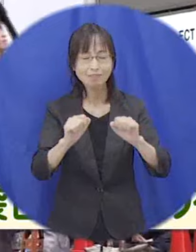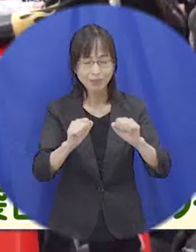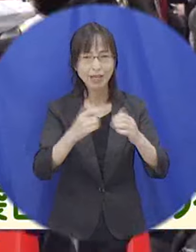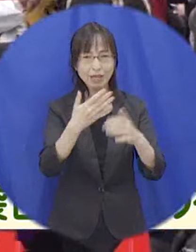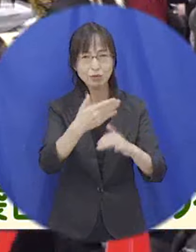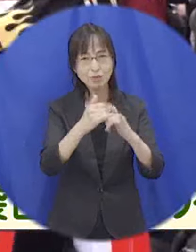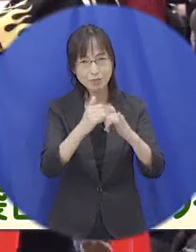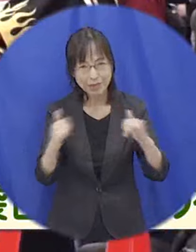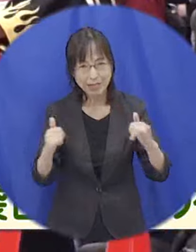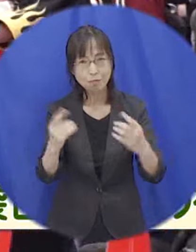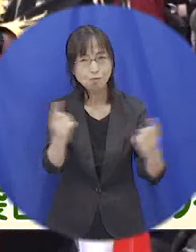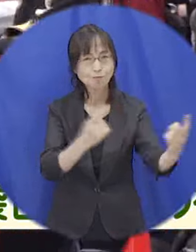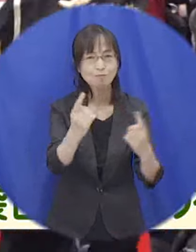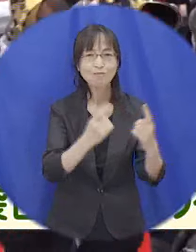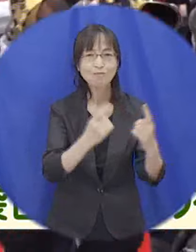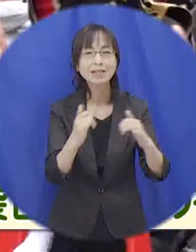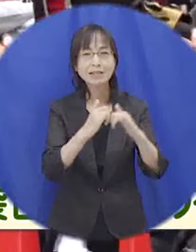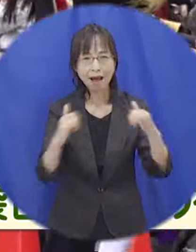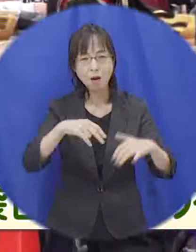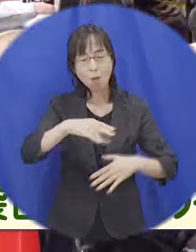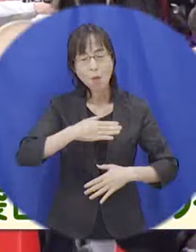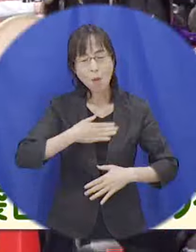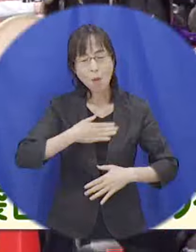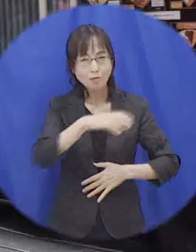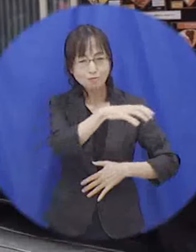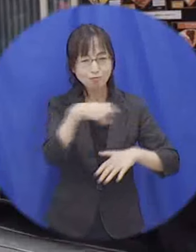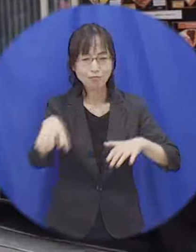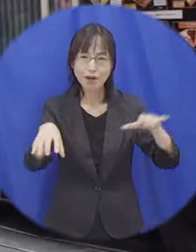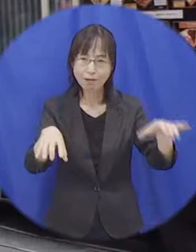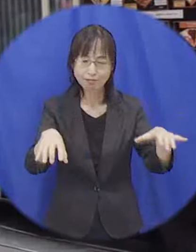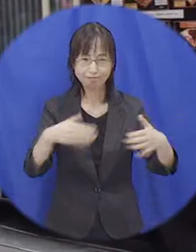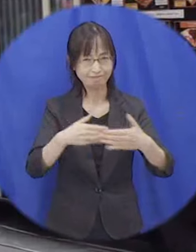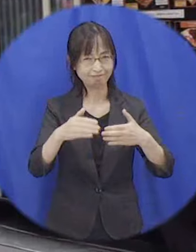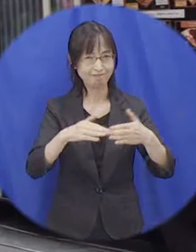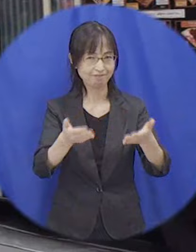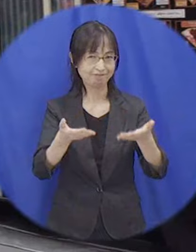にウォーカブルな空間を体験してもらいました。